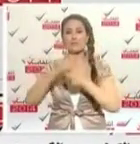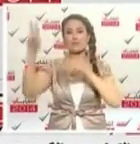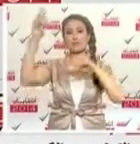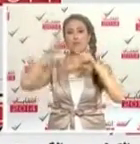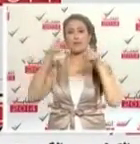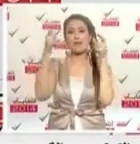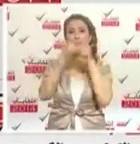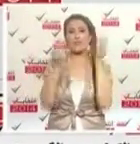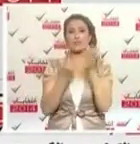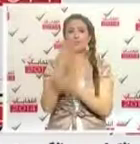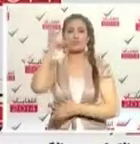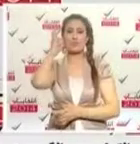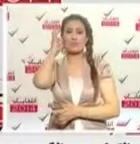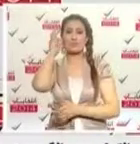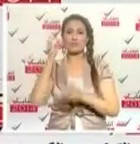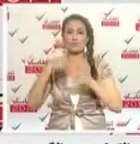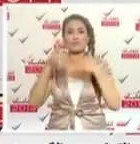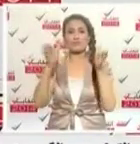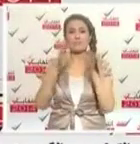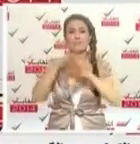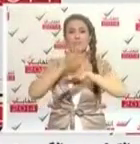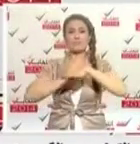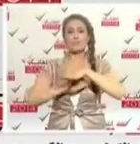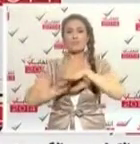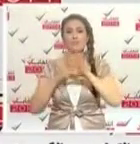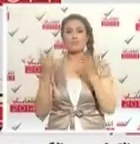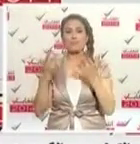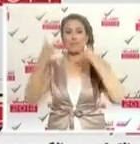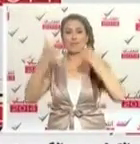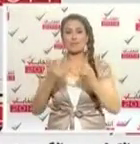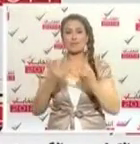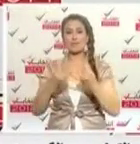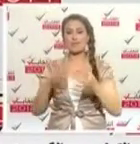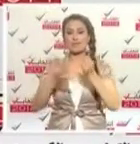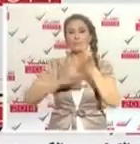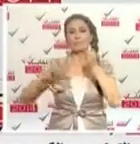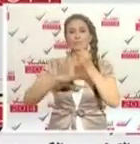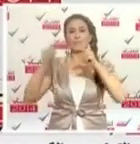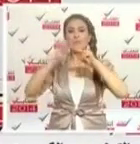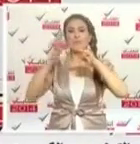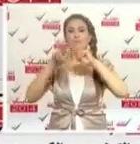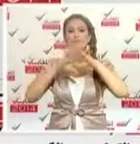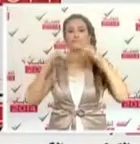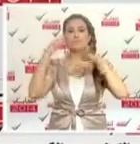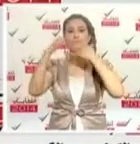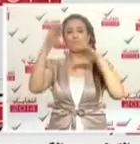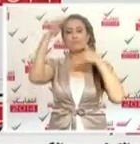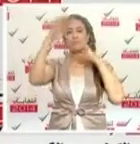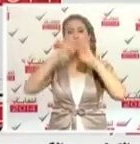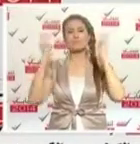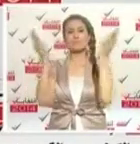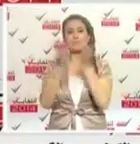معمل عجين الحلفاء والورق وإعادة فتح وحداته الإنتاجية المتوقفة، إقامة بنية تحتية تجلب الاستثمار الداخلي